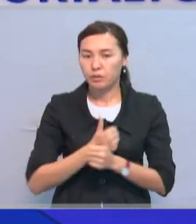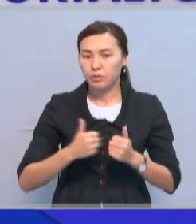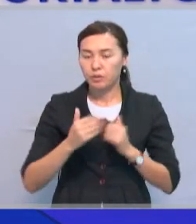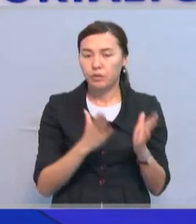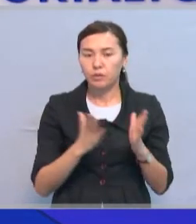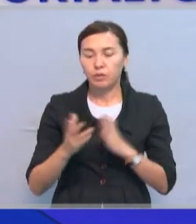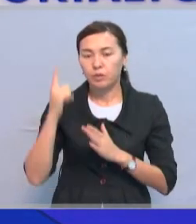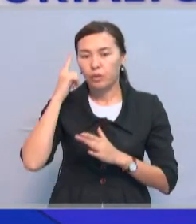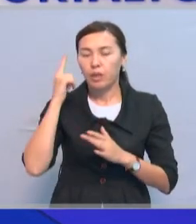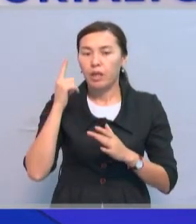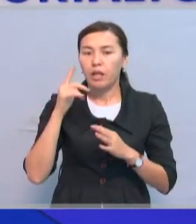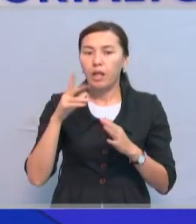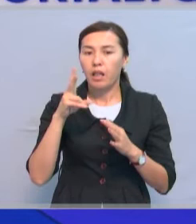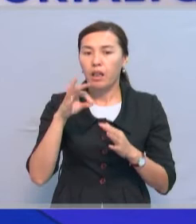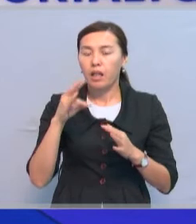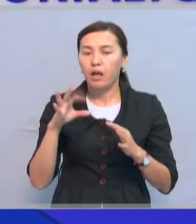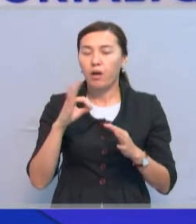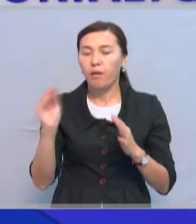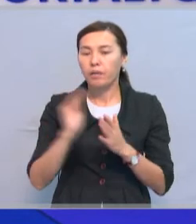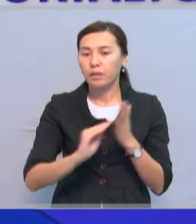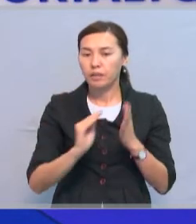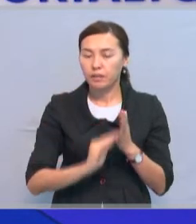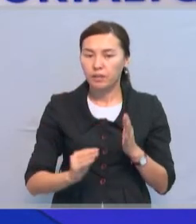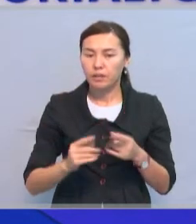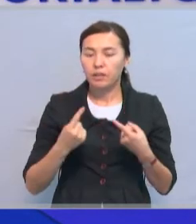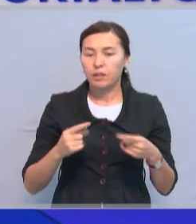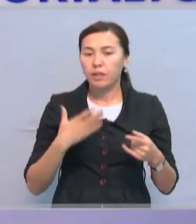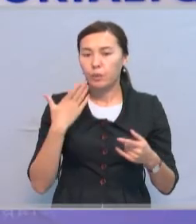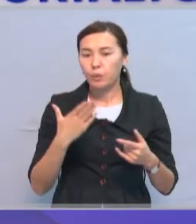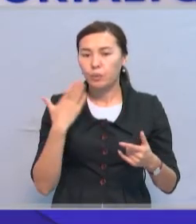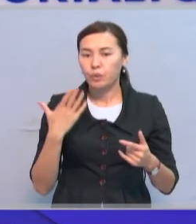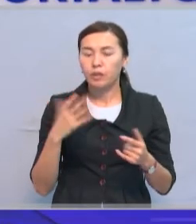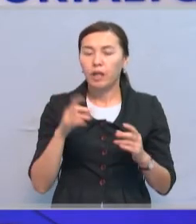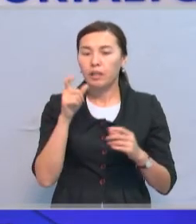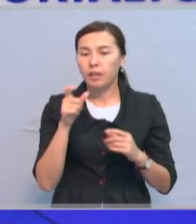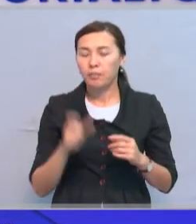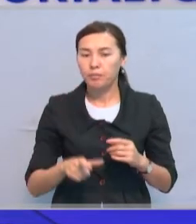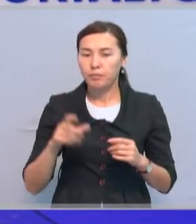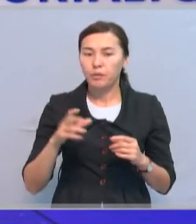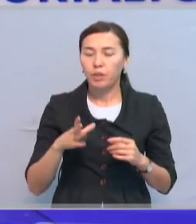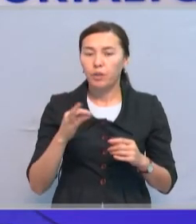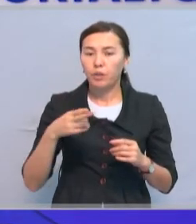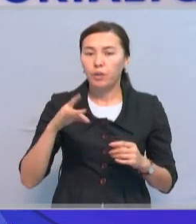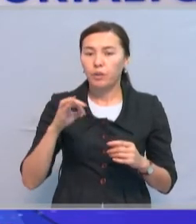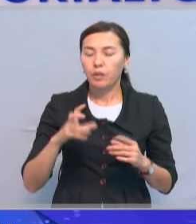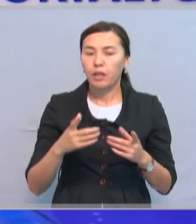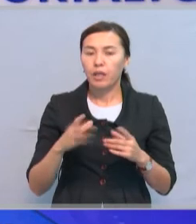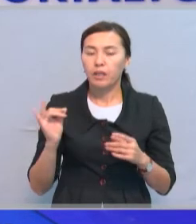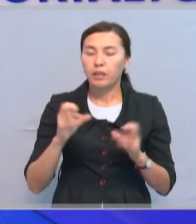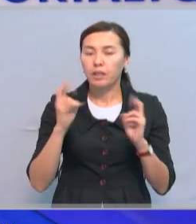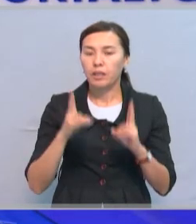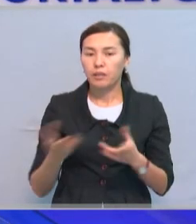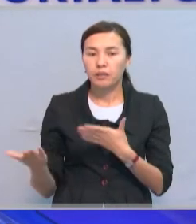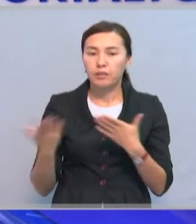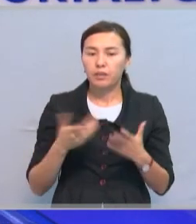жүйелік ойлауы, латын графикасы негізіндегі ресми жазылым сияқты дәрістерді филиалымыздың білікті профессорлары мен доценттері және арнайы